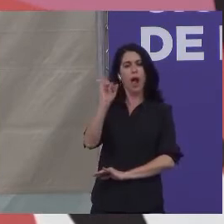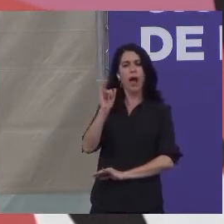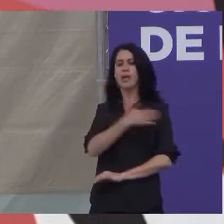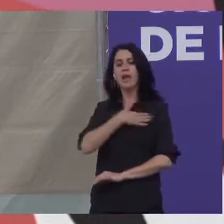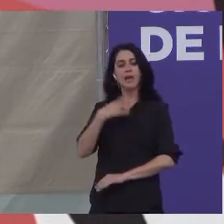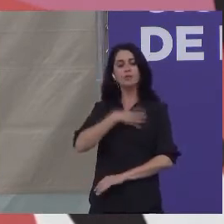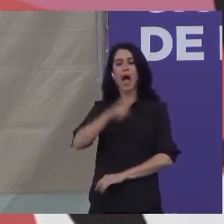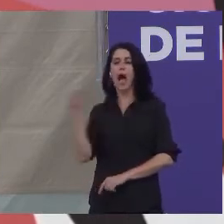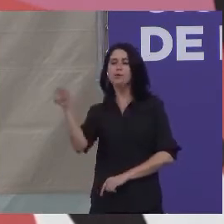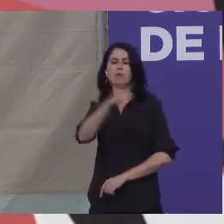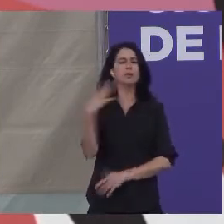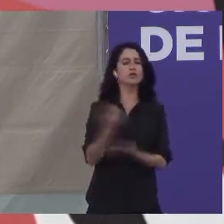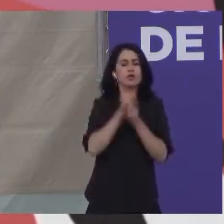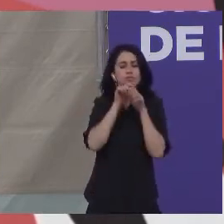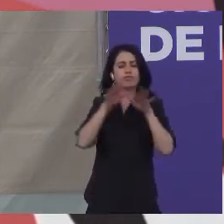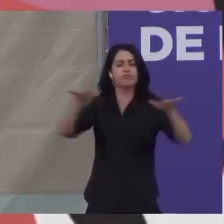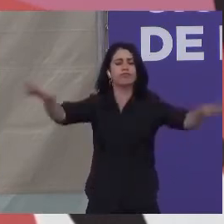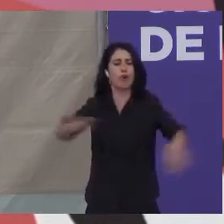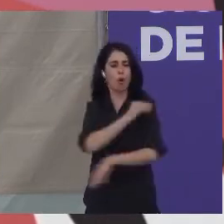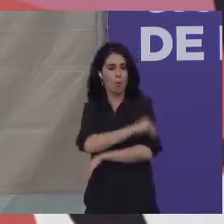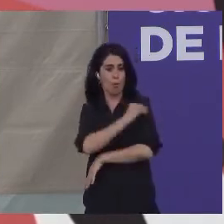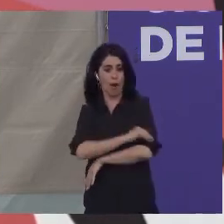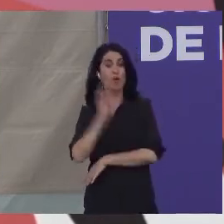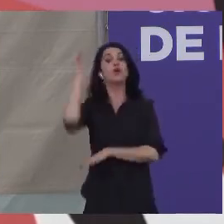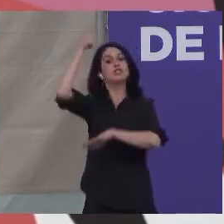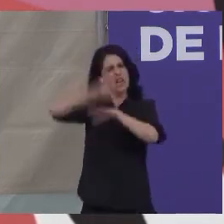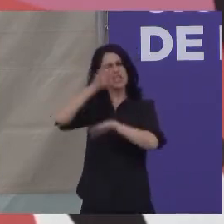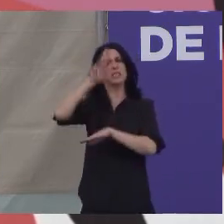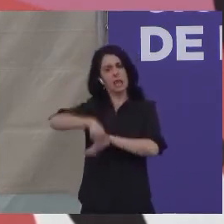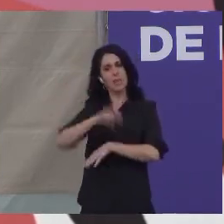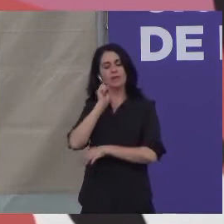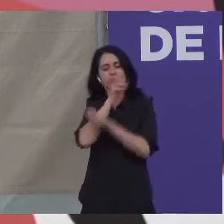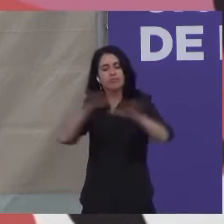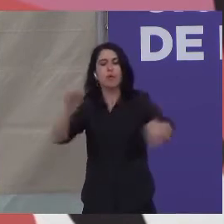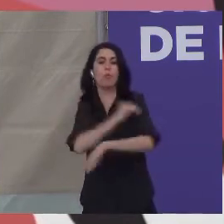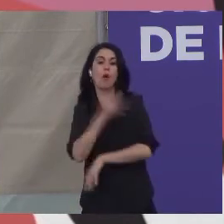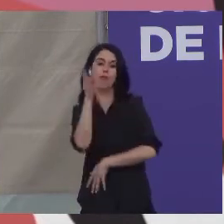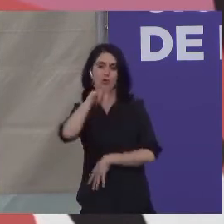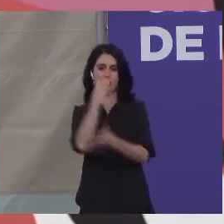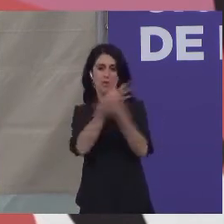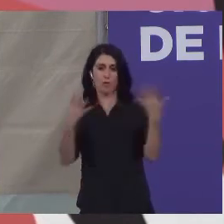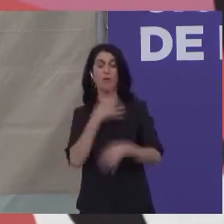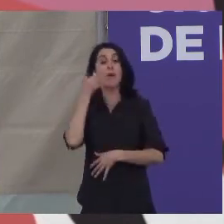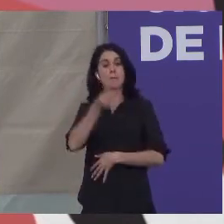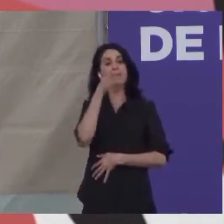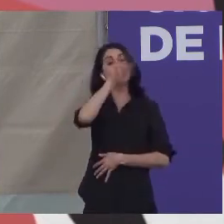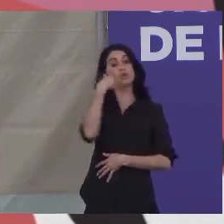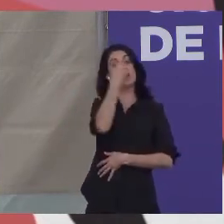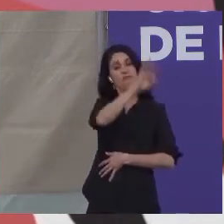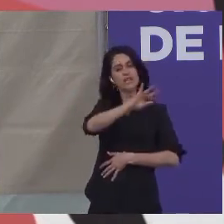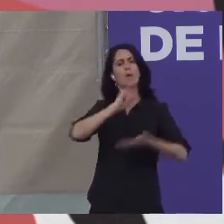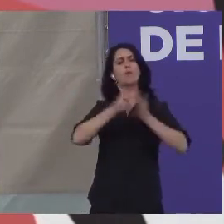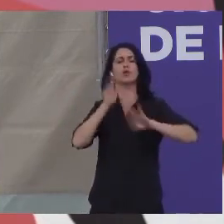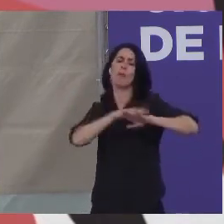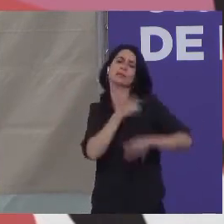els ajuntaments i la Generalitat al 2019 i un projecte de Podemos per governar Espanya al 2020. I per